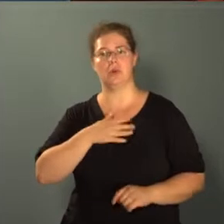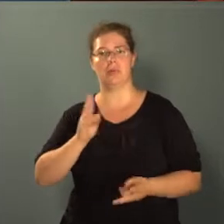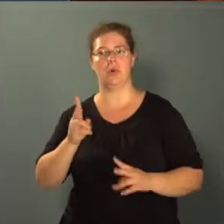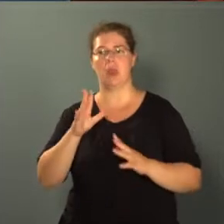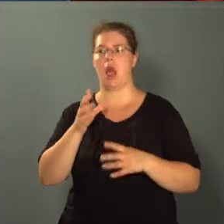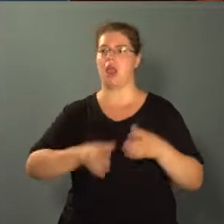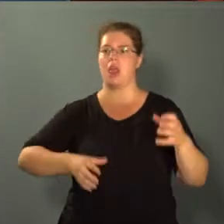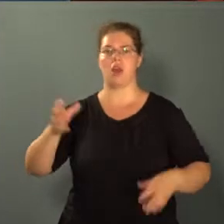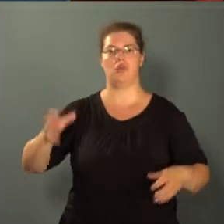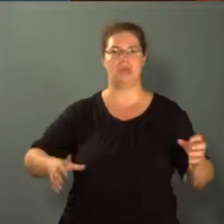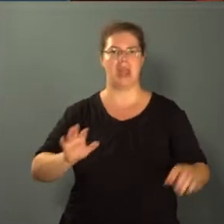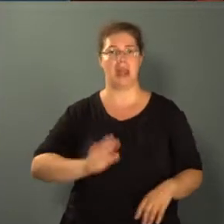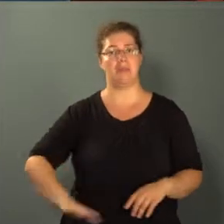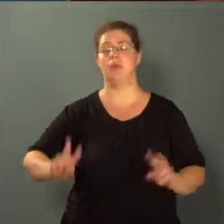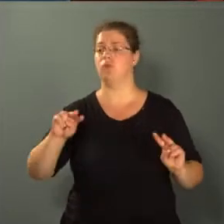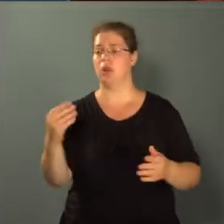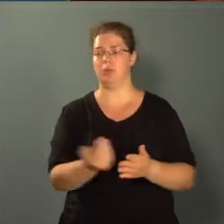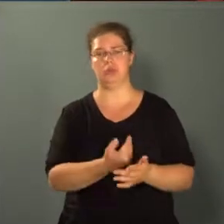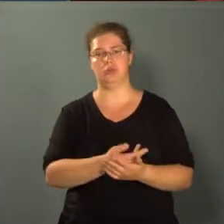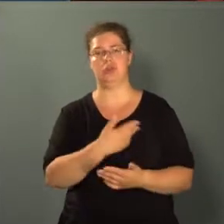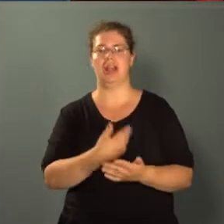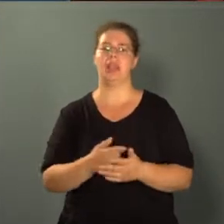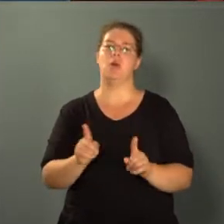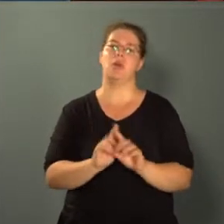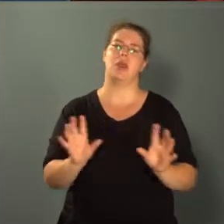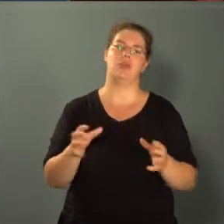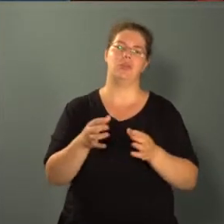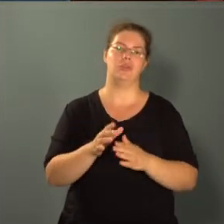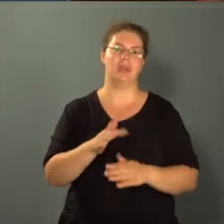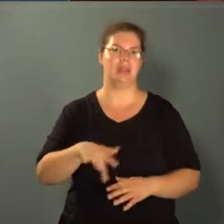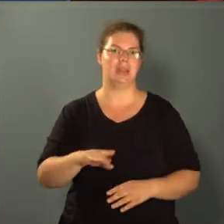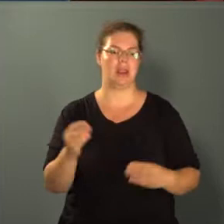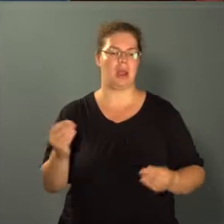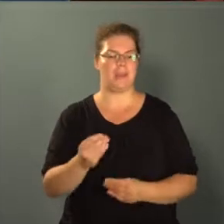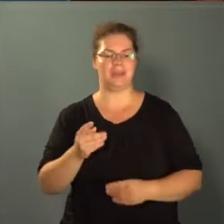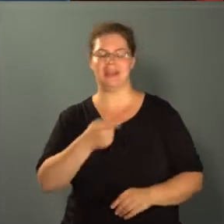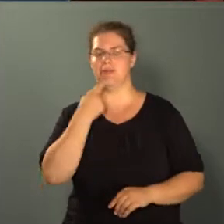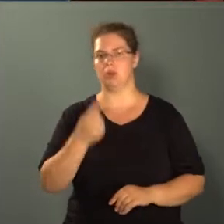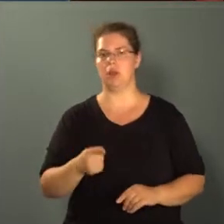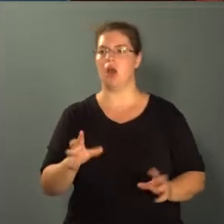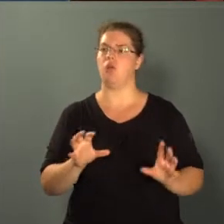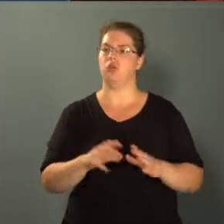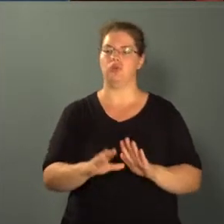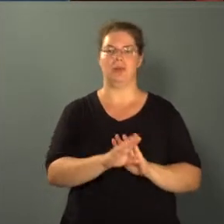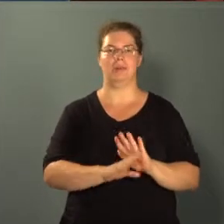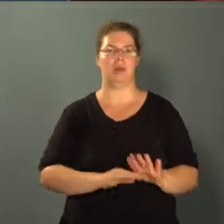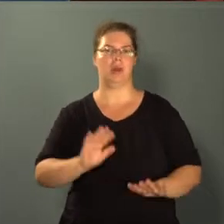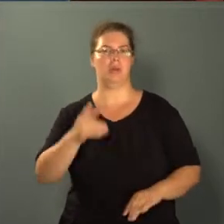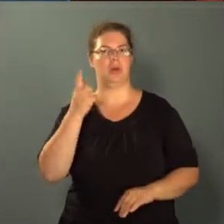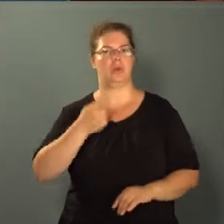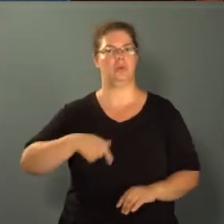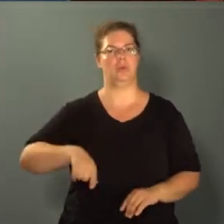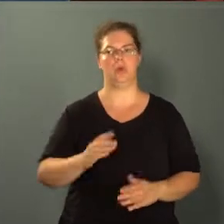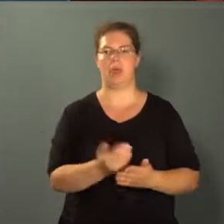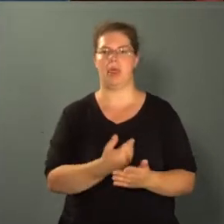hogy a lakótelepnek tényleg szüksége lenne egy olyan közösségi térre, amit kifejezetten közösségi programokra